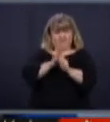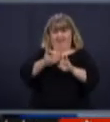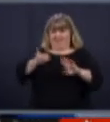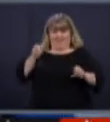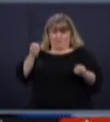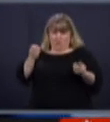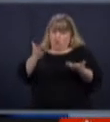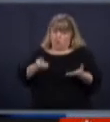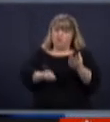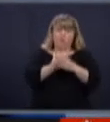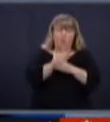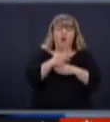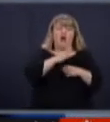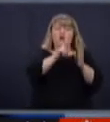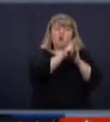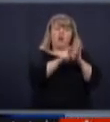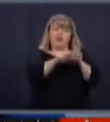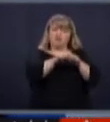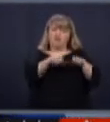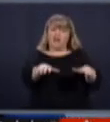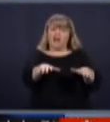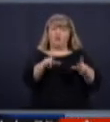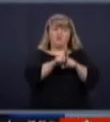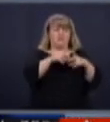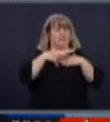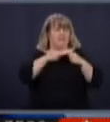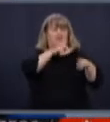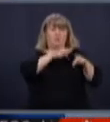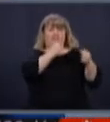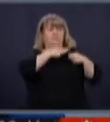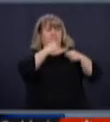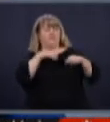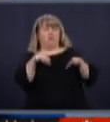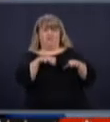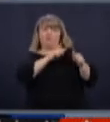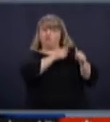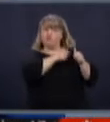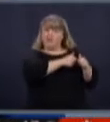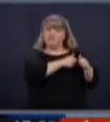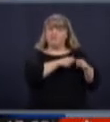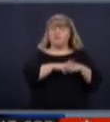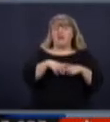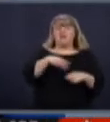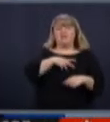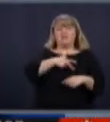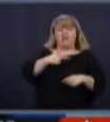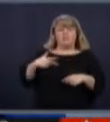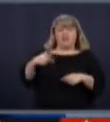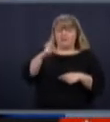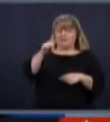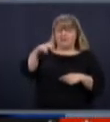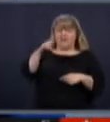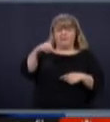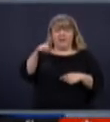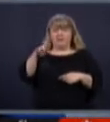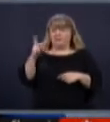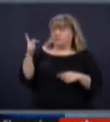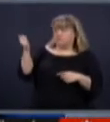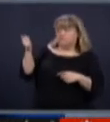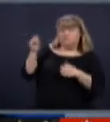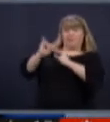recommandées, et puis il y a des principes de santé publique qu'on applique, là. Mais la recette du Danemark ne peut pas automatiquement être appliquée au Québec non plus, parce qu'on